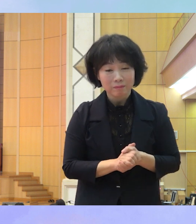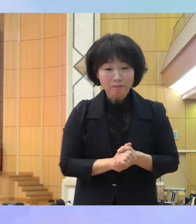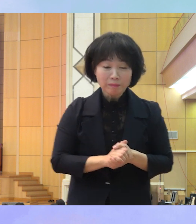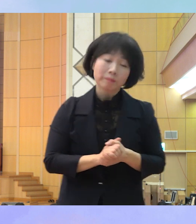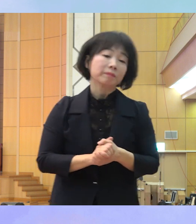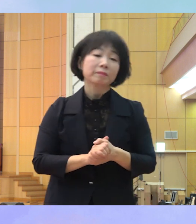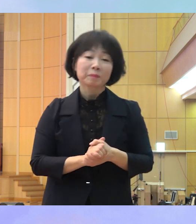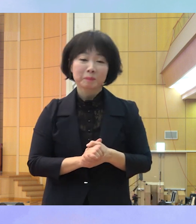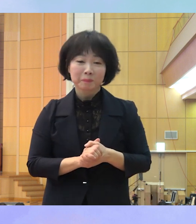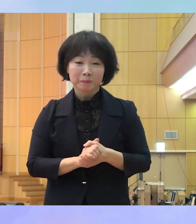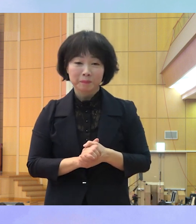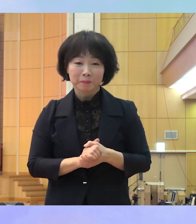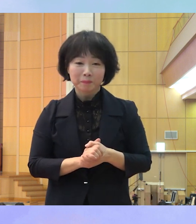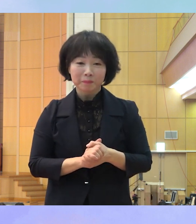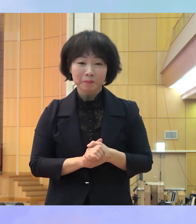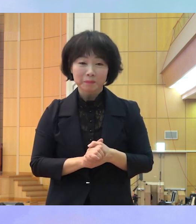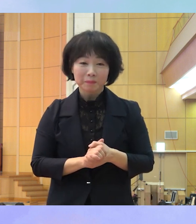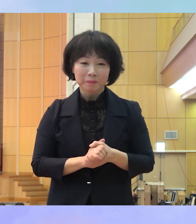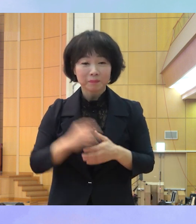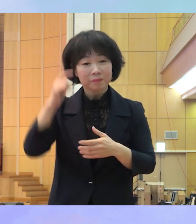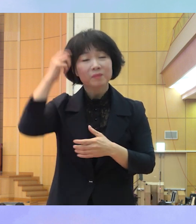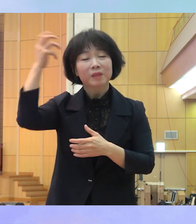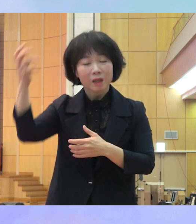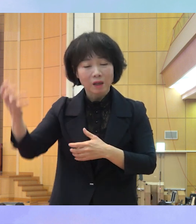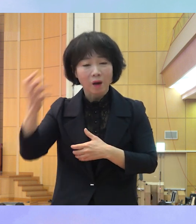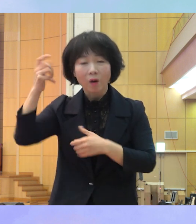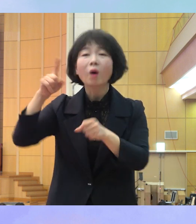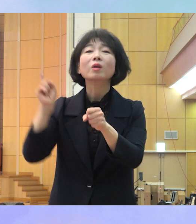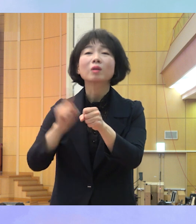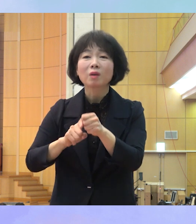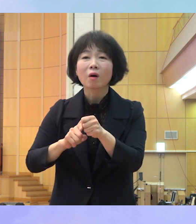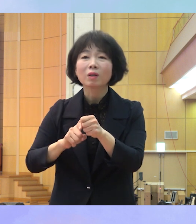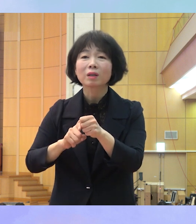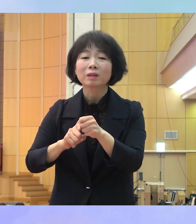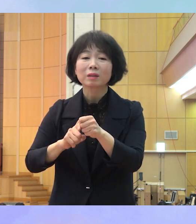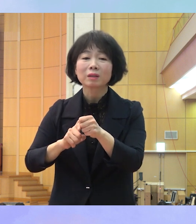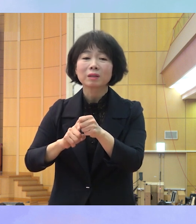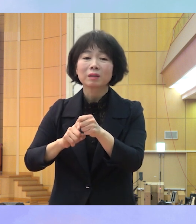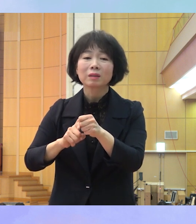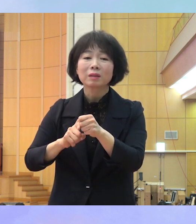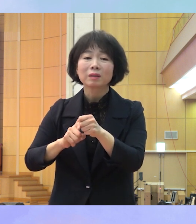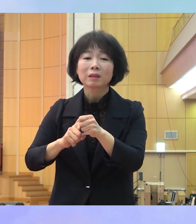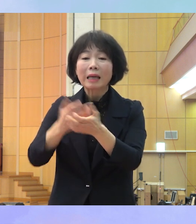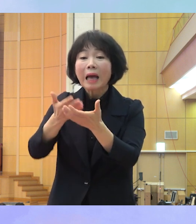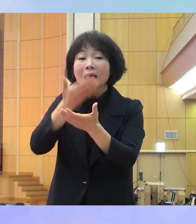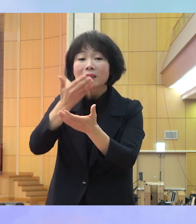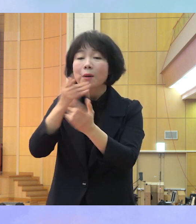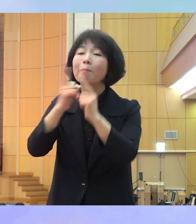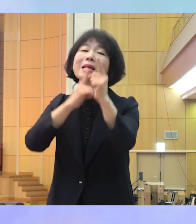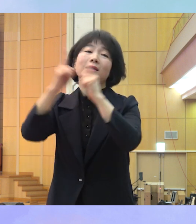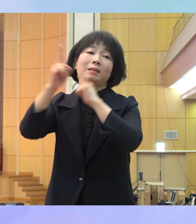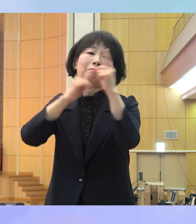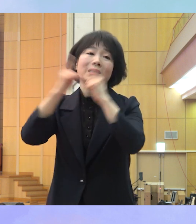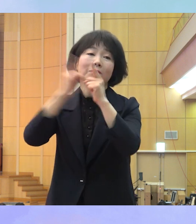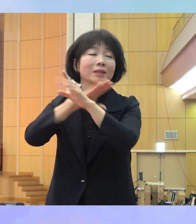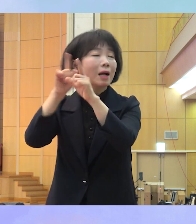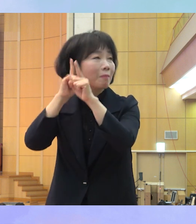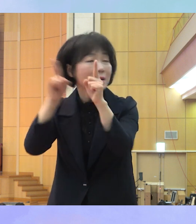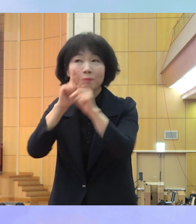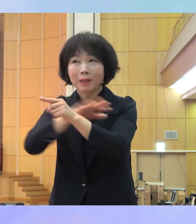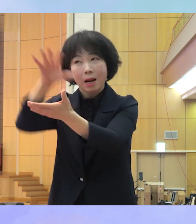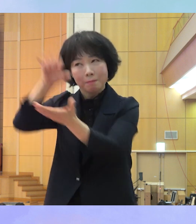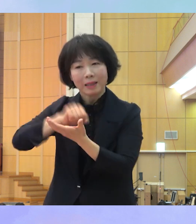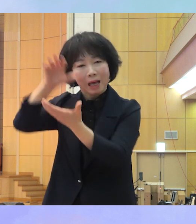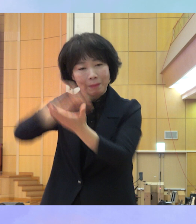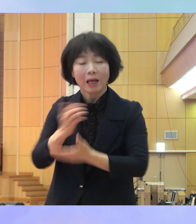다 그런데 하여튼 식사하는 거와 같아. 밥이나 같아. 근데 그 음식을 먹었으면 소화가